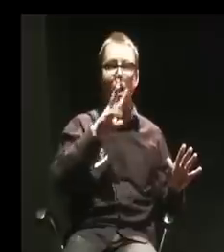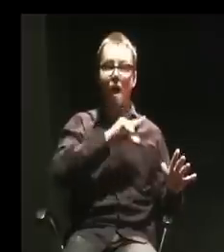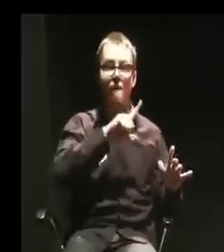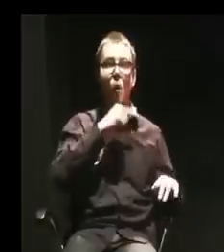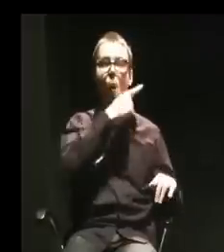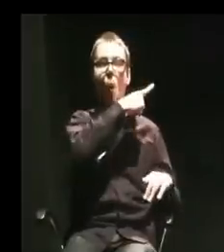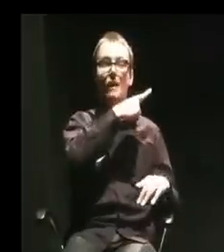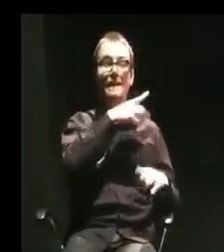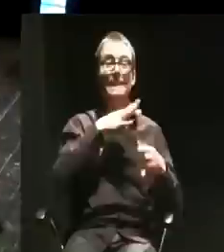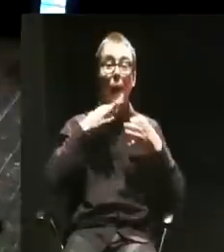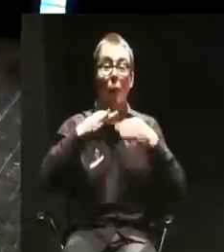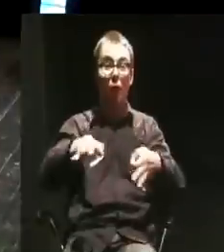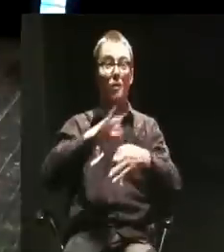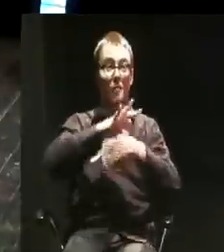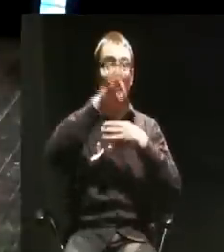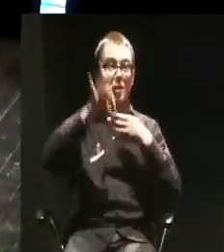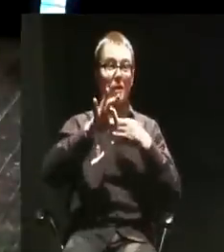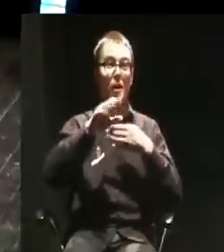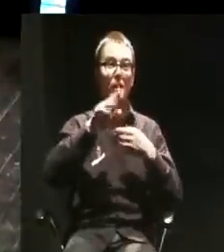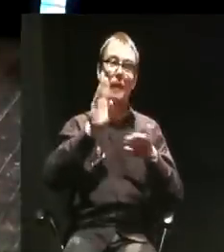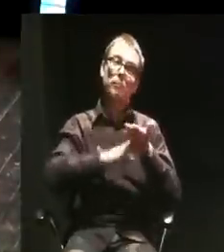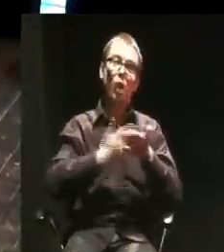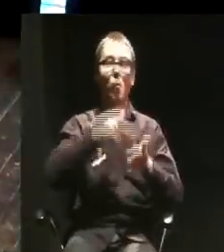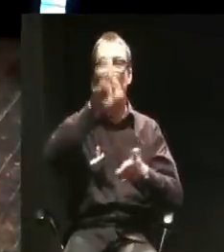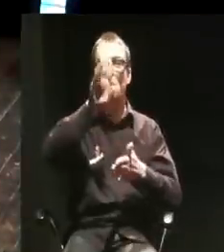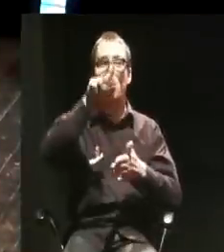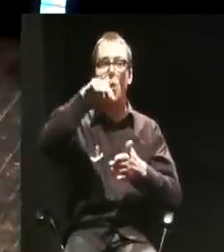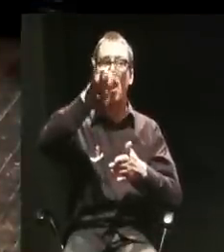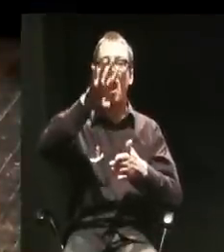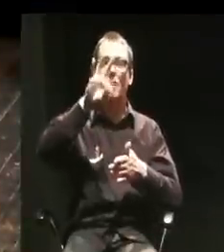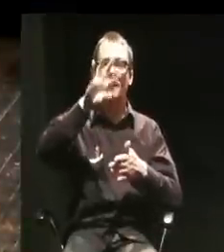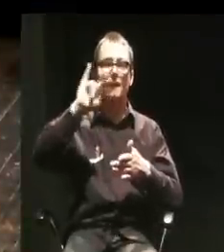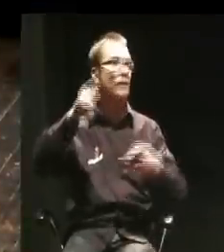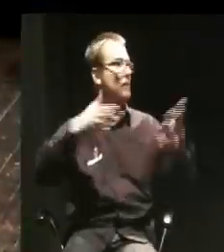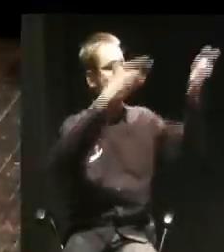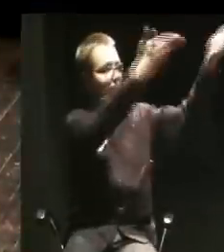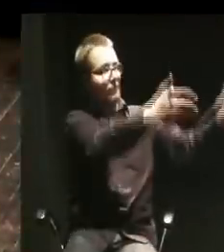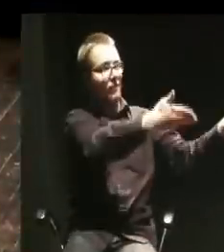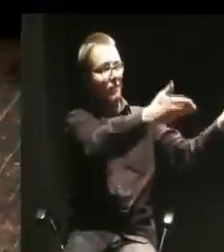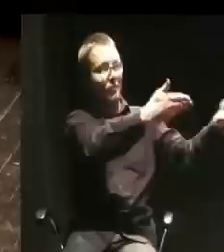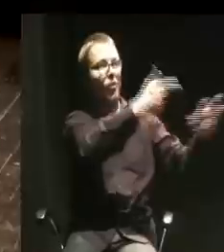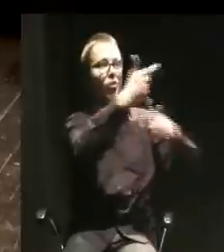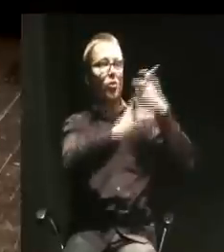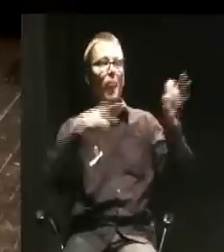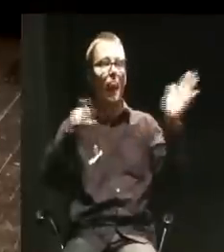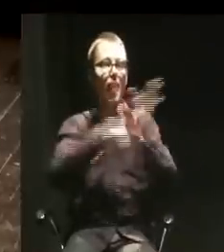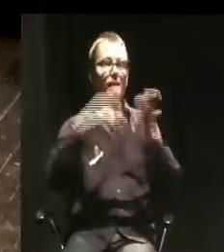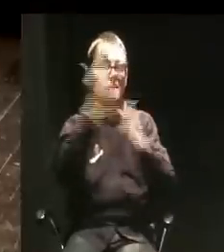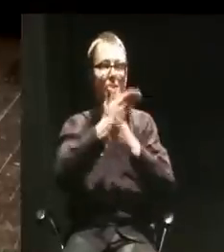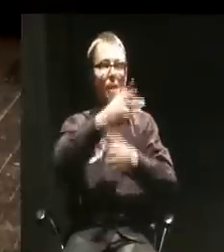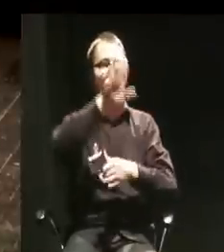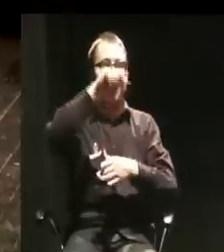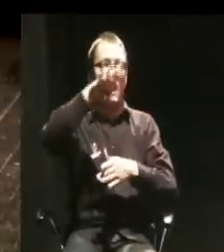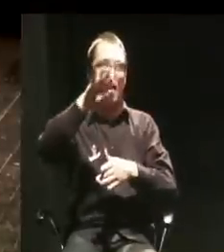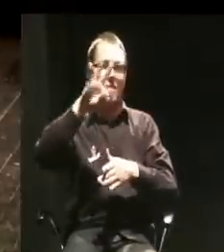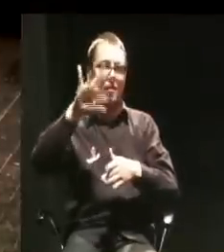samochody. To jest Bugatti Gandalfo, które zaprojektował dla Bugatti. Obecnie